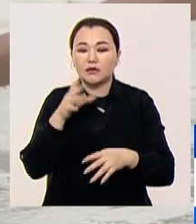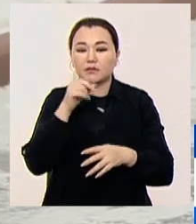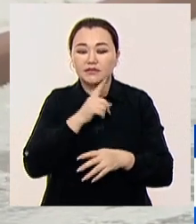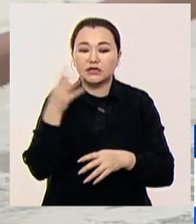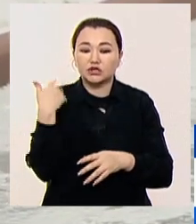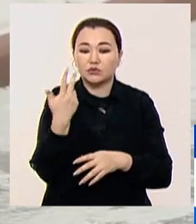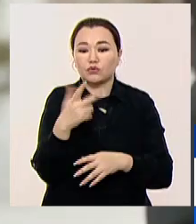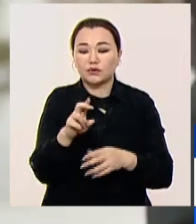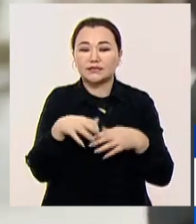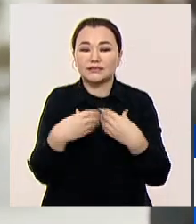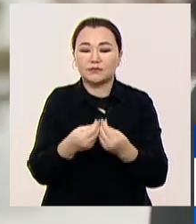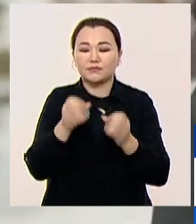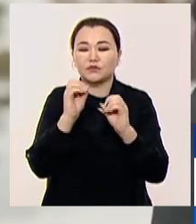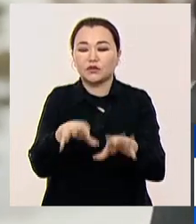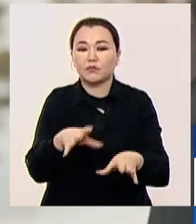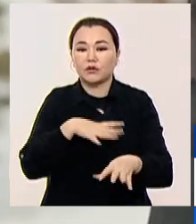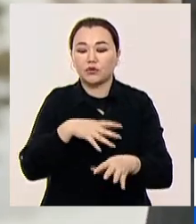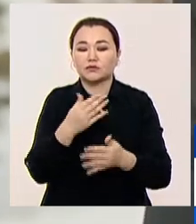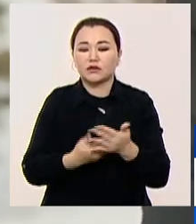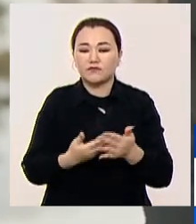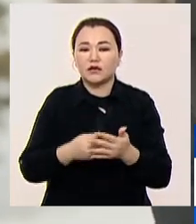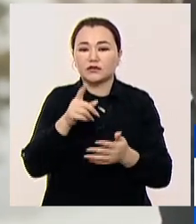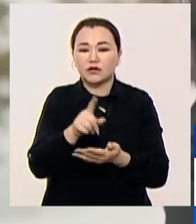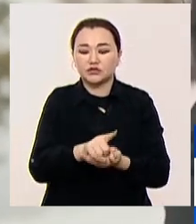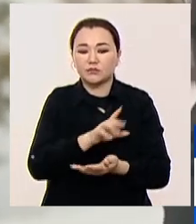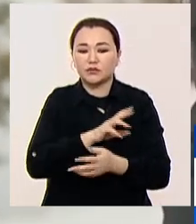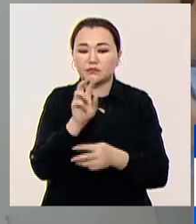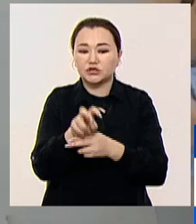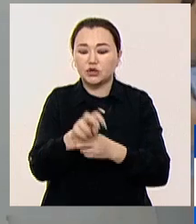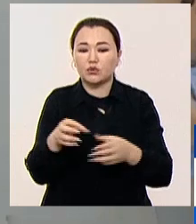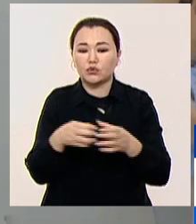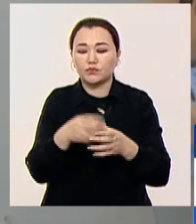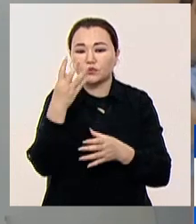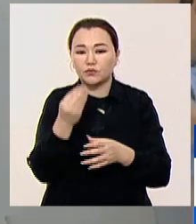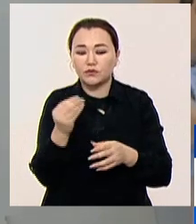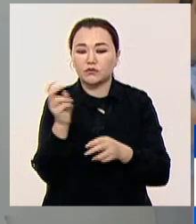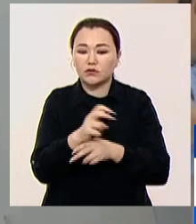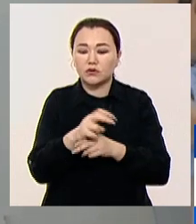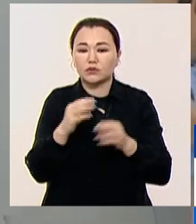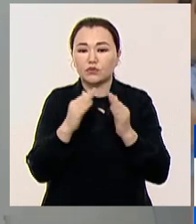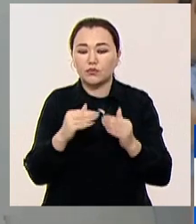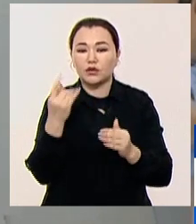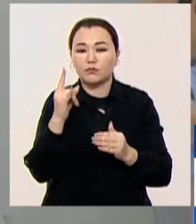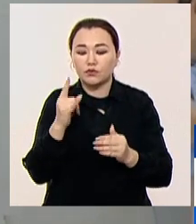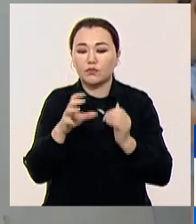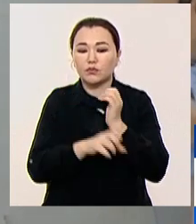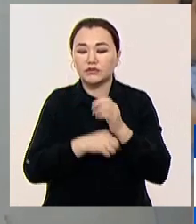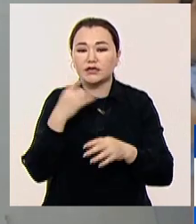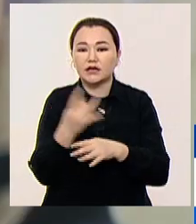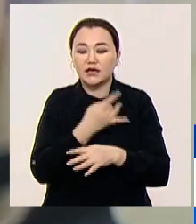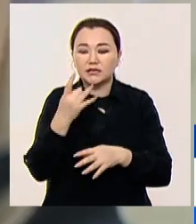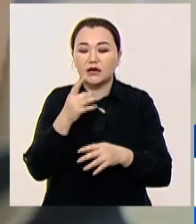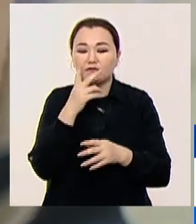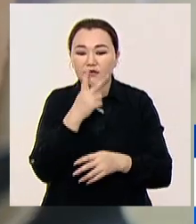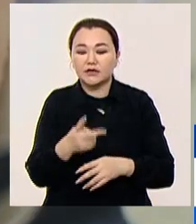тройняшек вернули в семью, но по решению опекунского совета они должны были посещать группу дневного пребывания в доме ребенка. В последний раз малышей